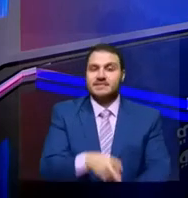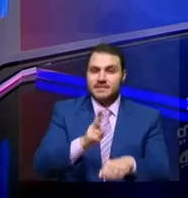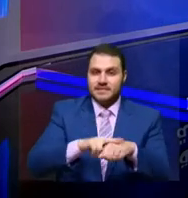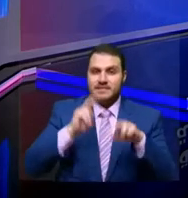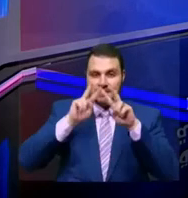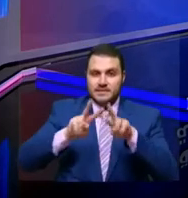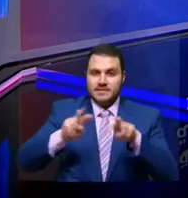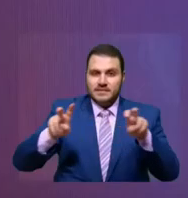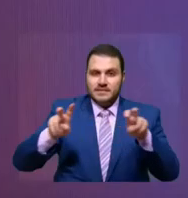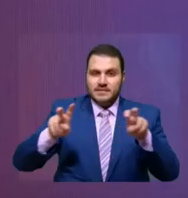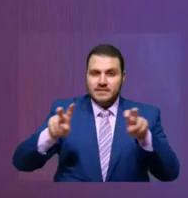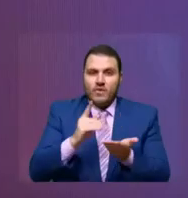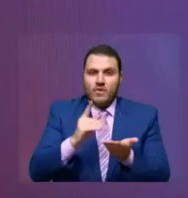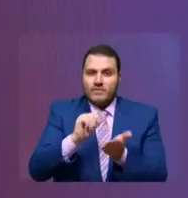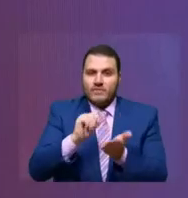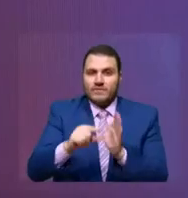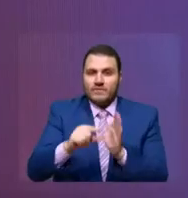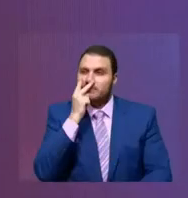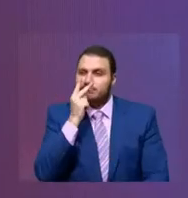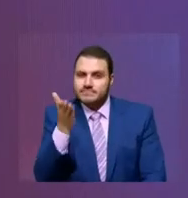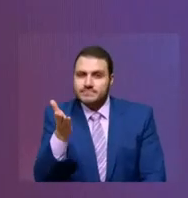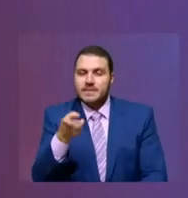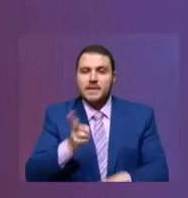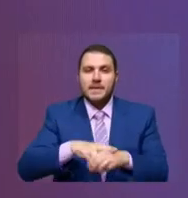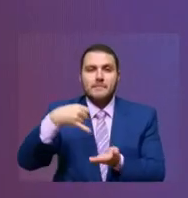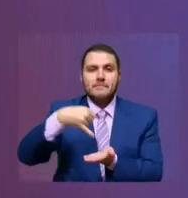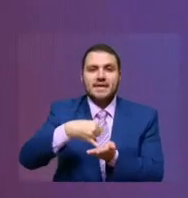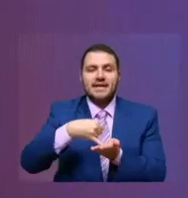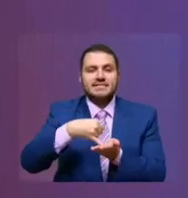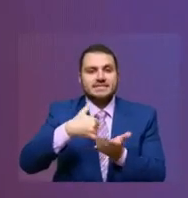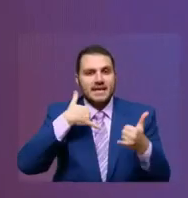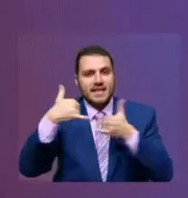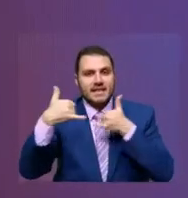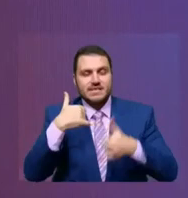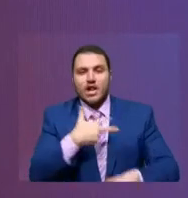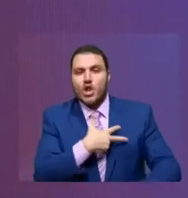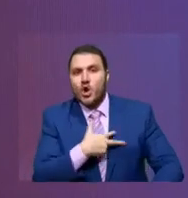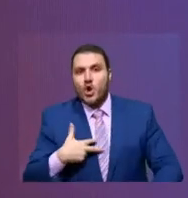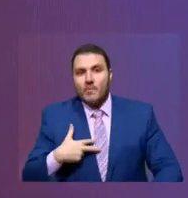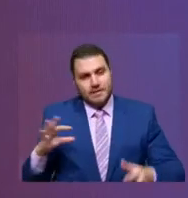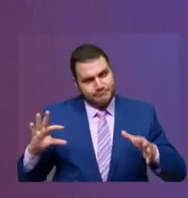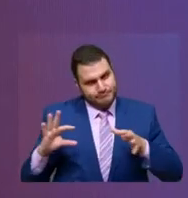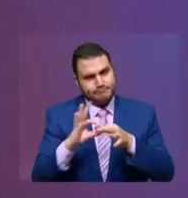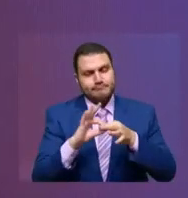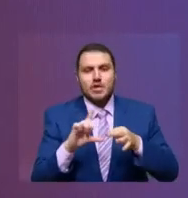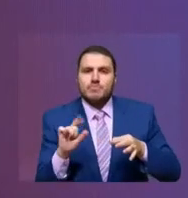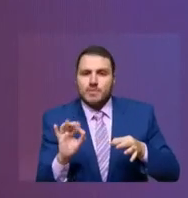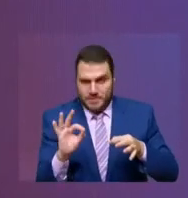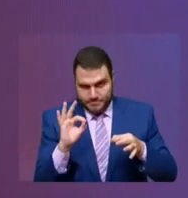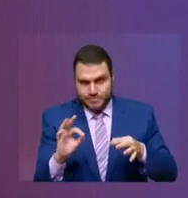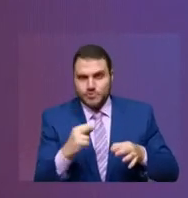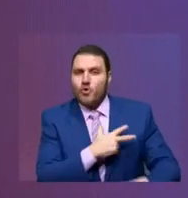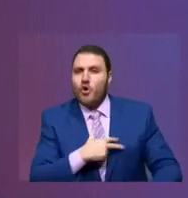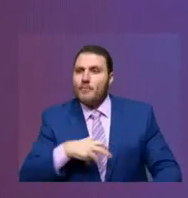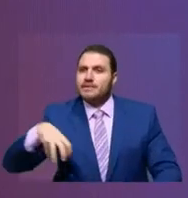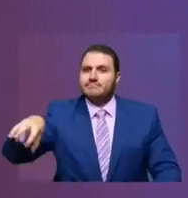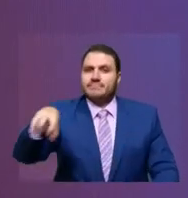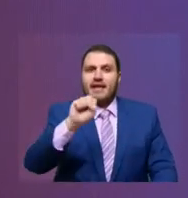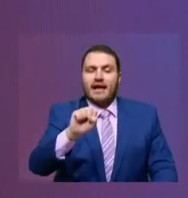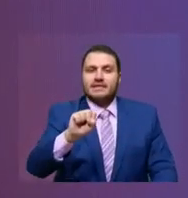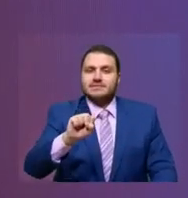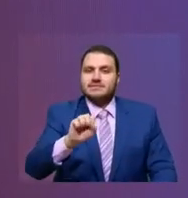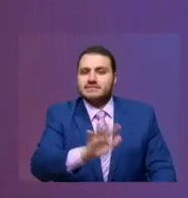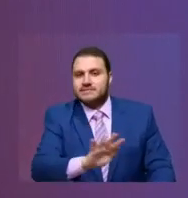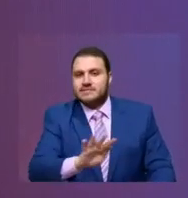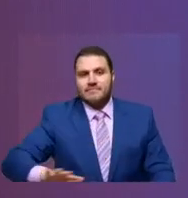تطورات الظرف الراهن دور مركز الاتصال الحكومي كرابط مهم بين الجهات الحكومية والجمهور من